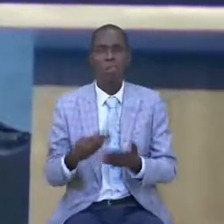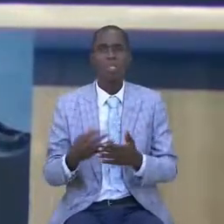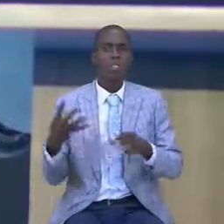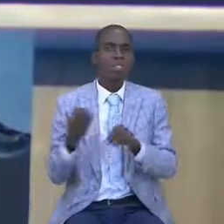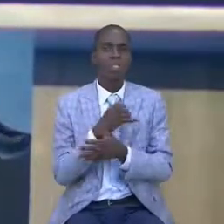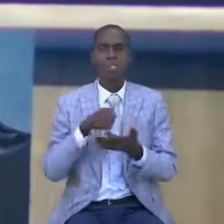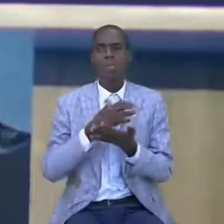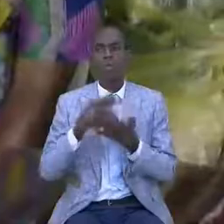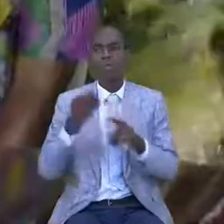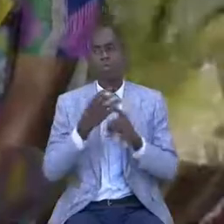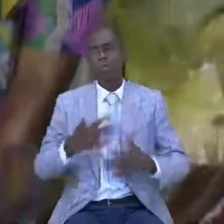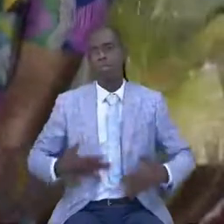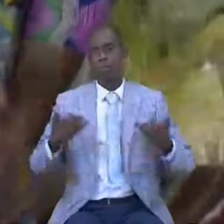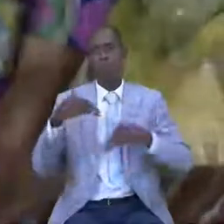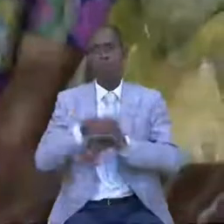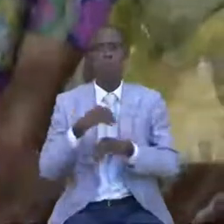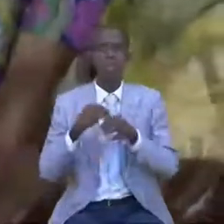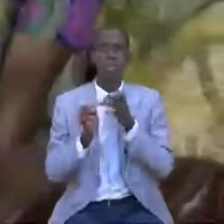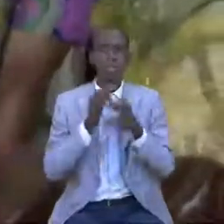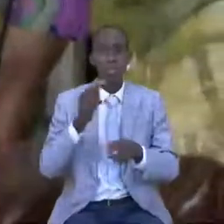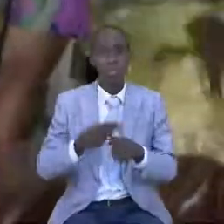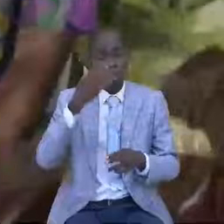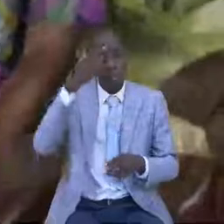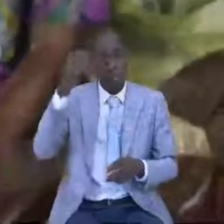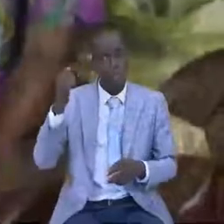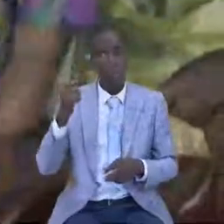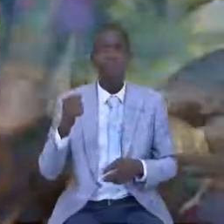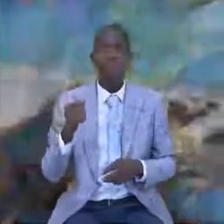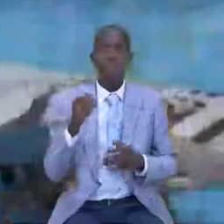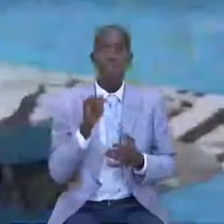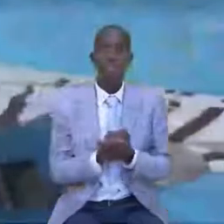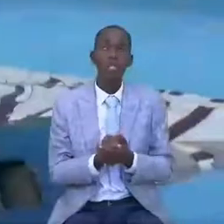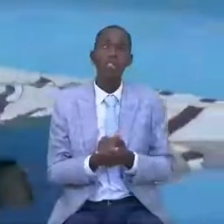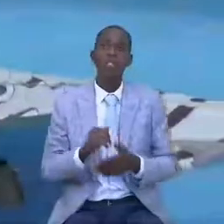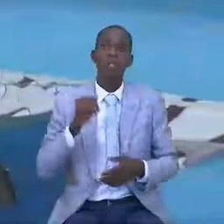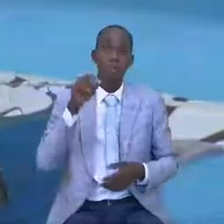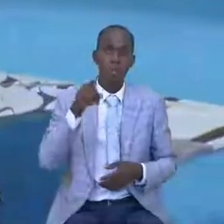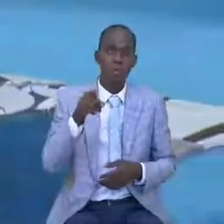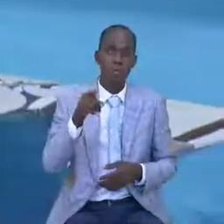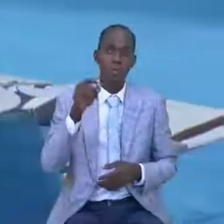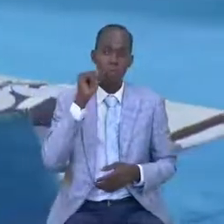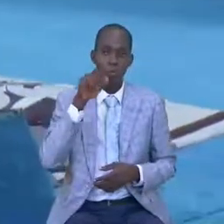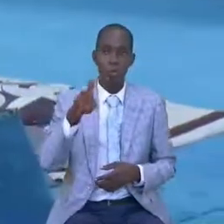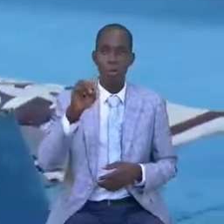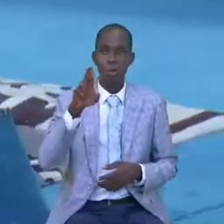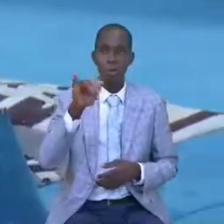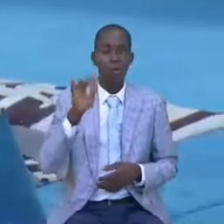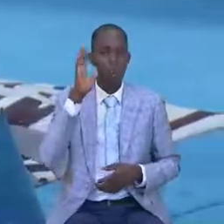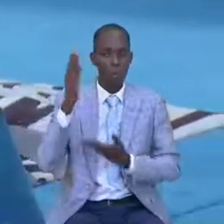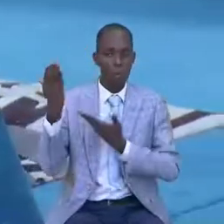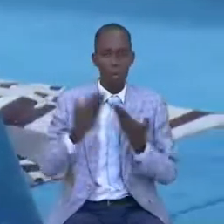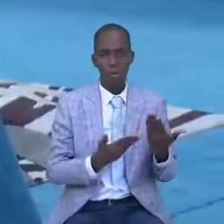cette ivrognerie, un gâchis de vie et d'argent, tout sera ôté de ta vie ce soir au nom de Jésus-Christ.